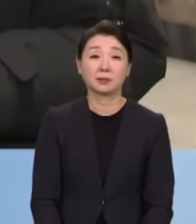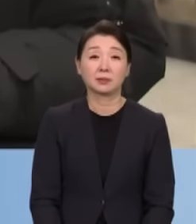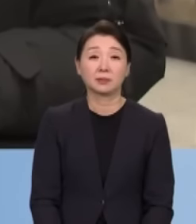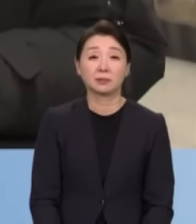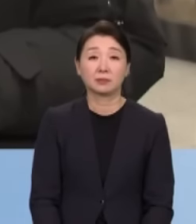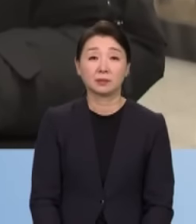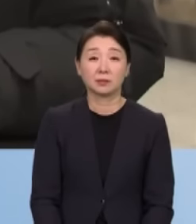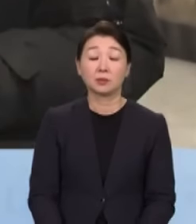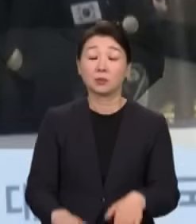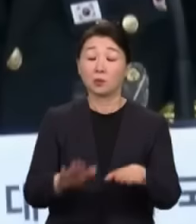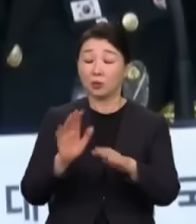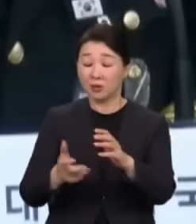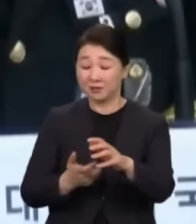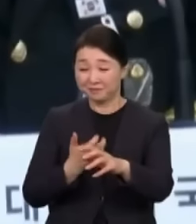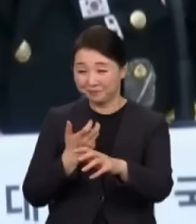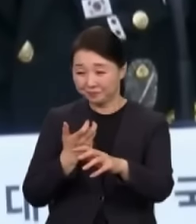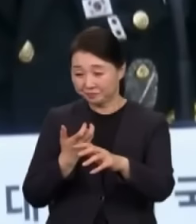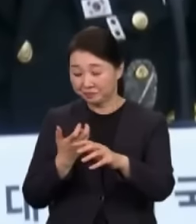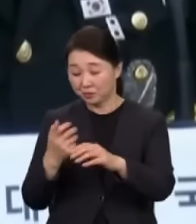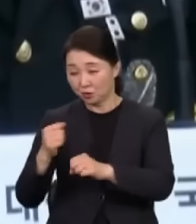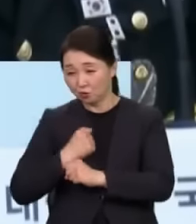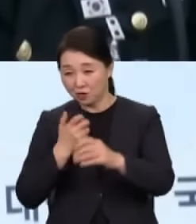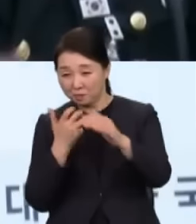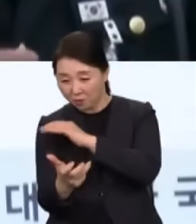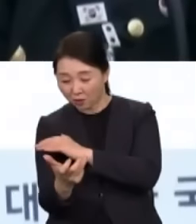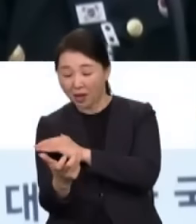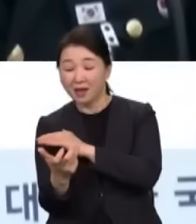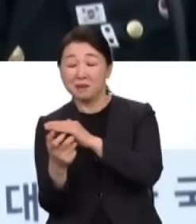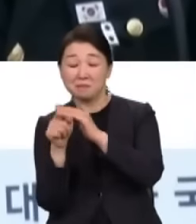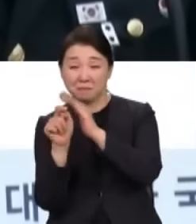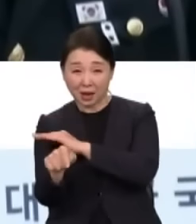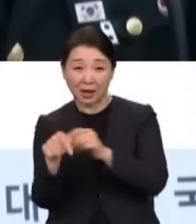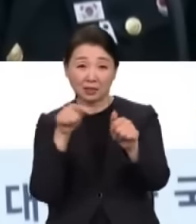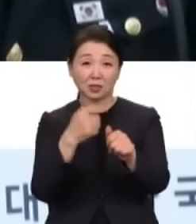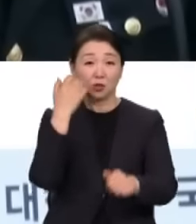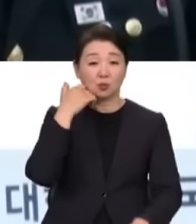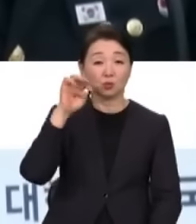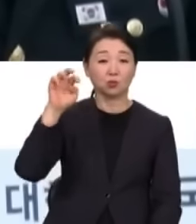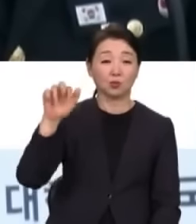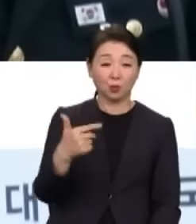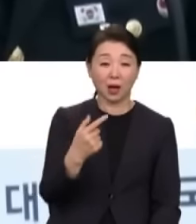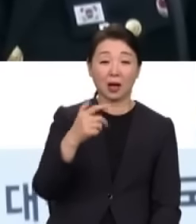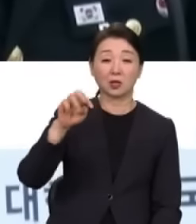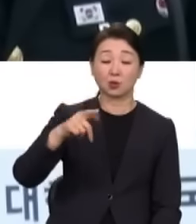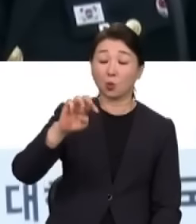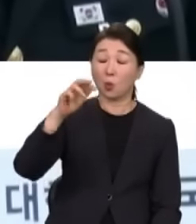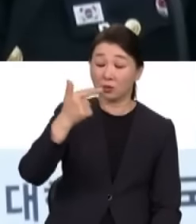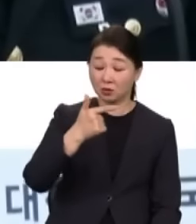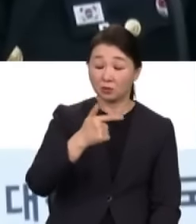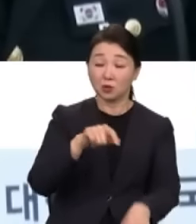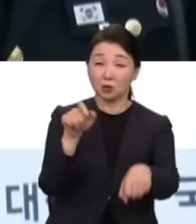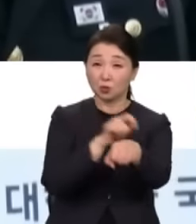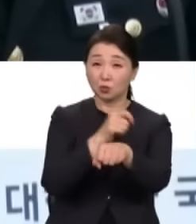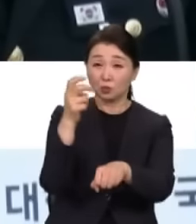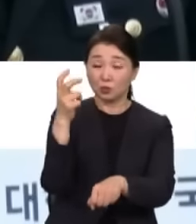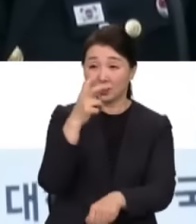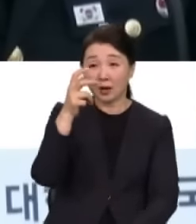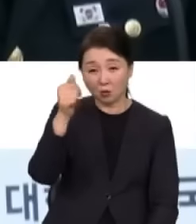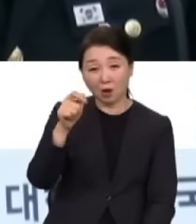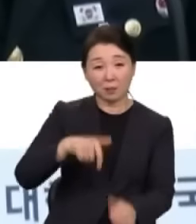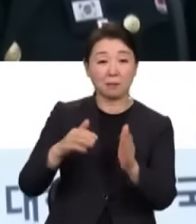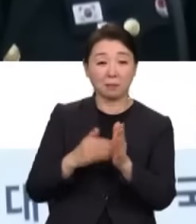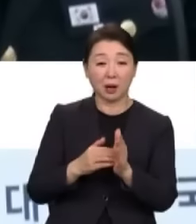네, 오늘은 계엄군에게 국회 진입을 지시한 것으로 지목된 곽종근 전 특수전 사령관을 소환했습니다. 이미 계엄 사령관을